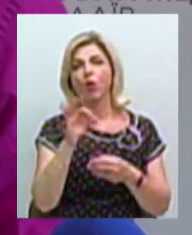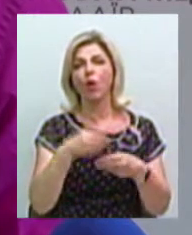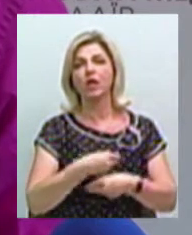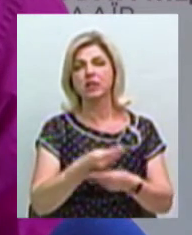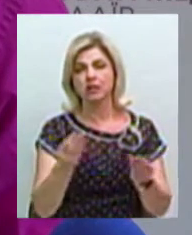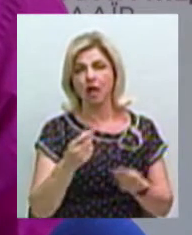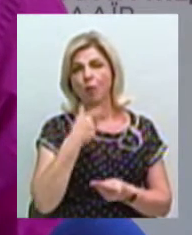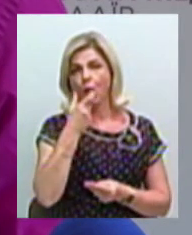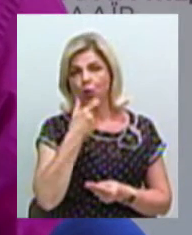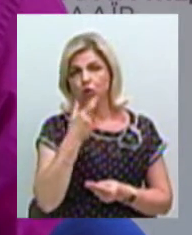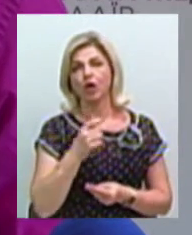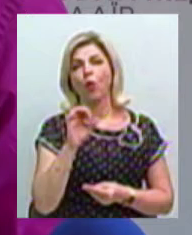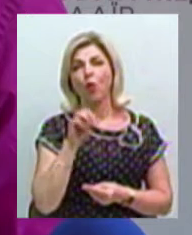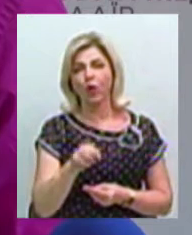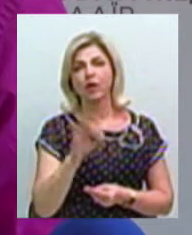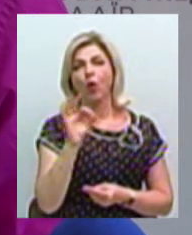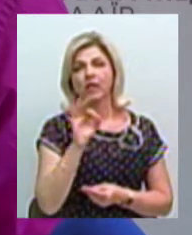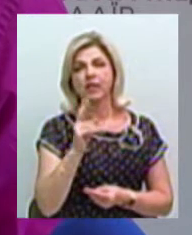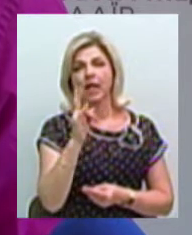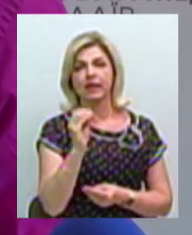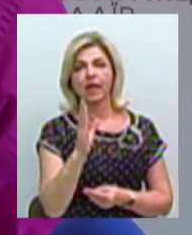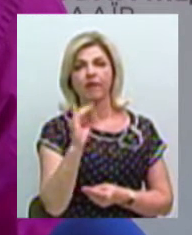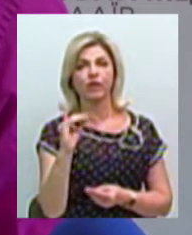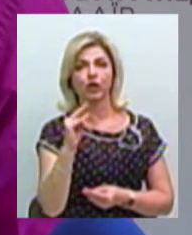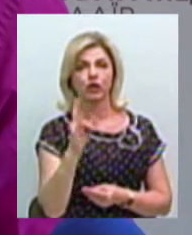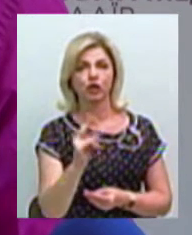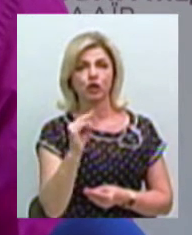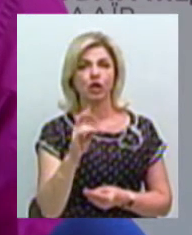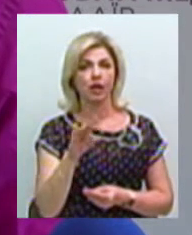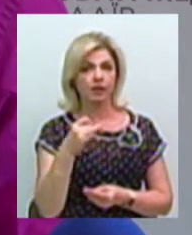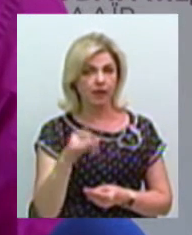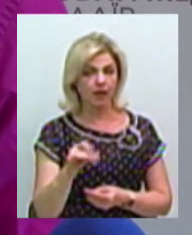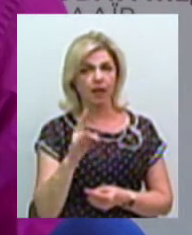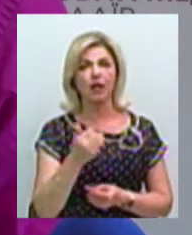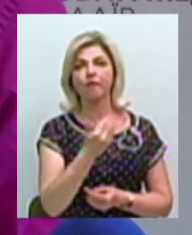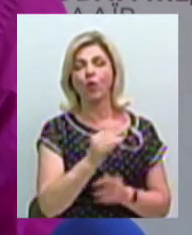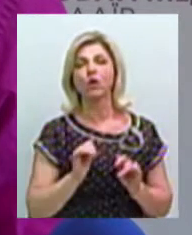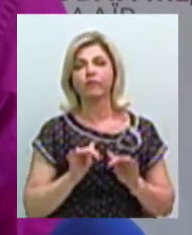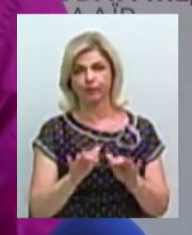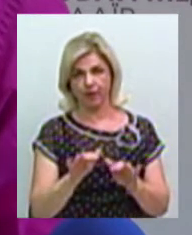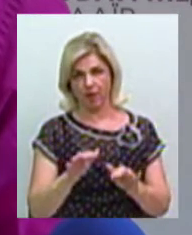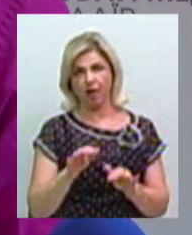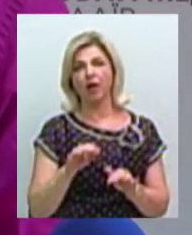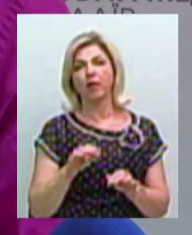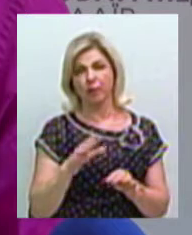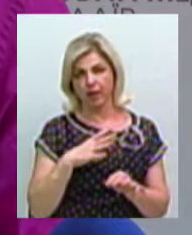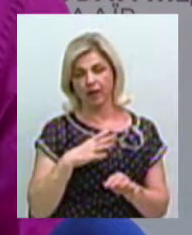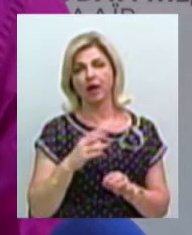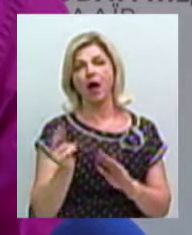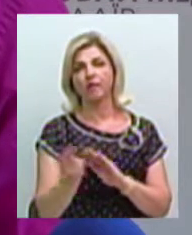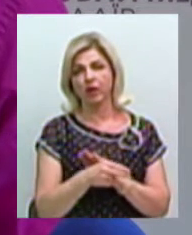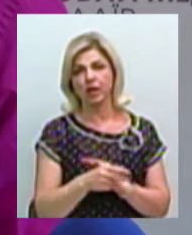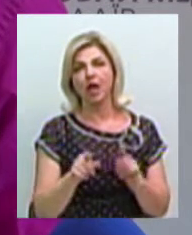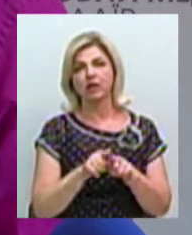Невінченого на його заході агітаційному. Так само ми зверталися по кулькам, які